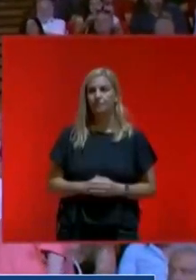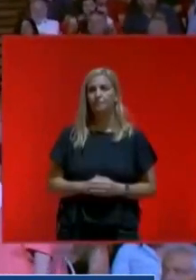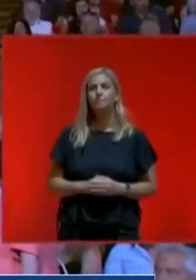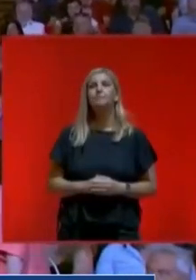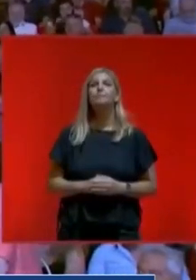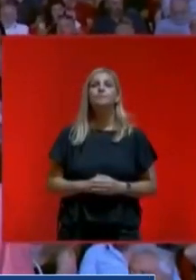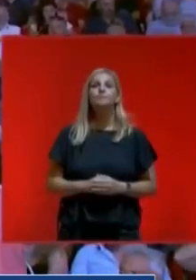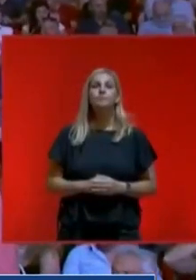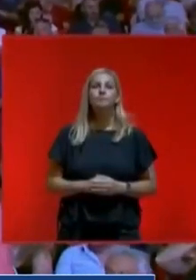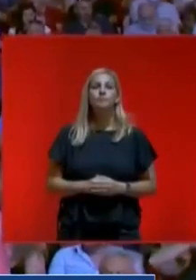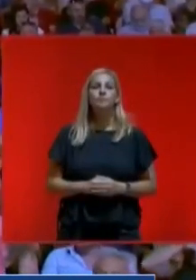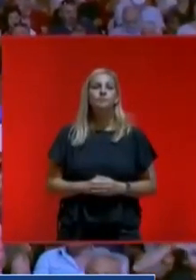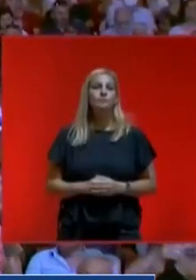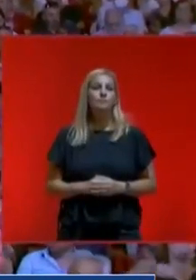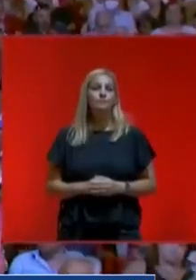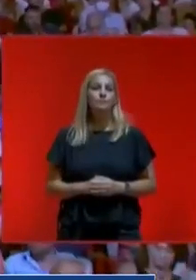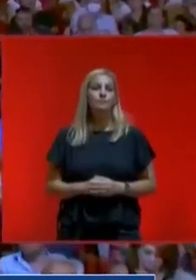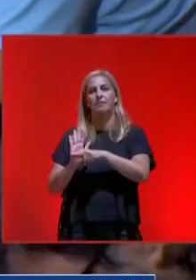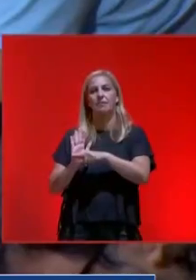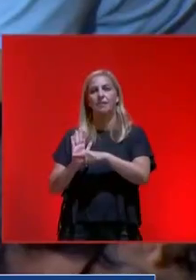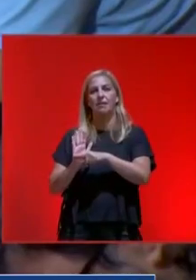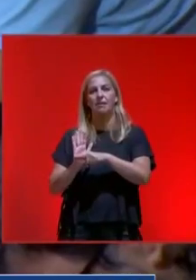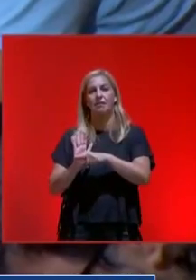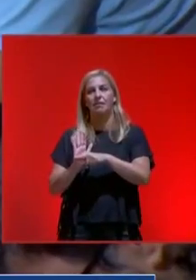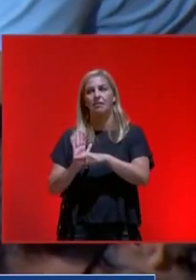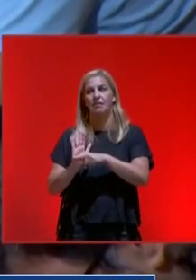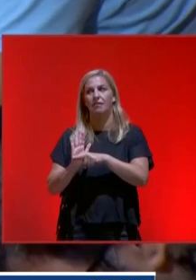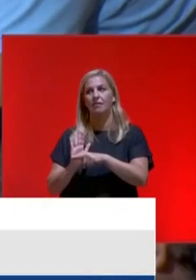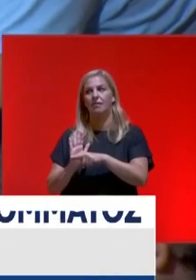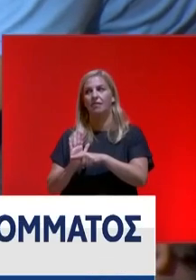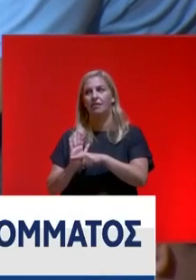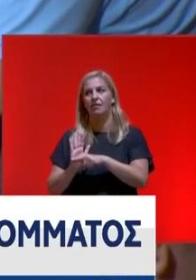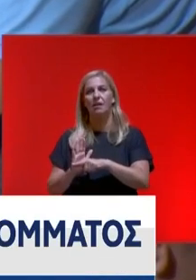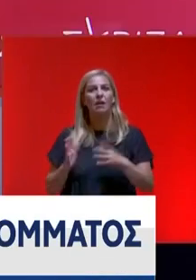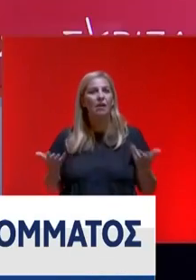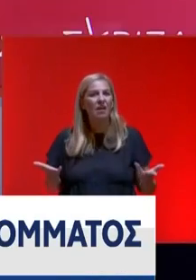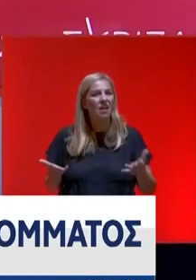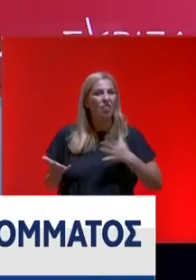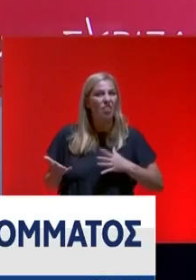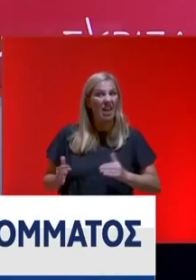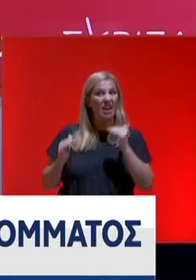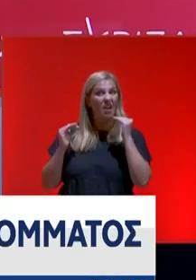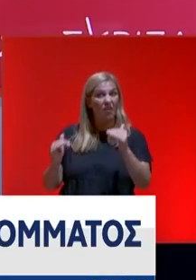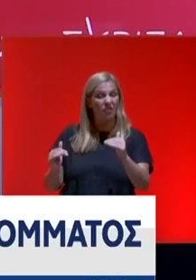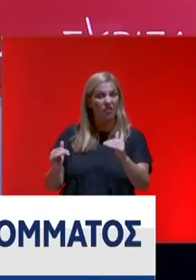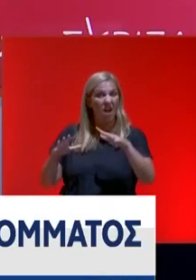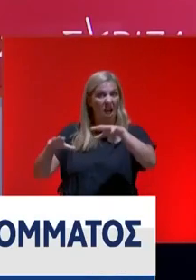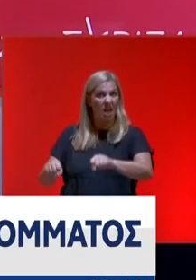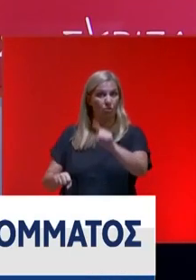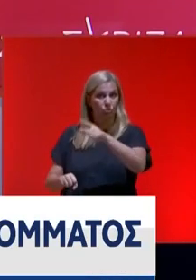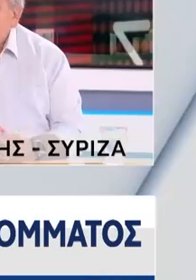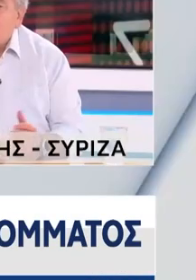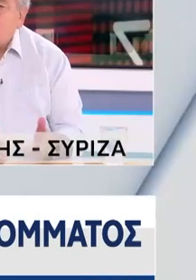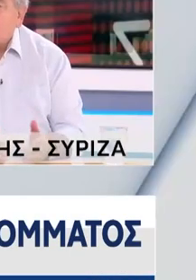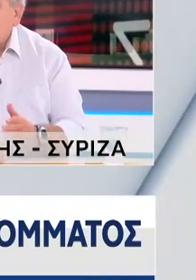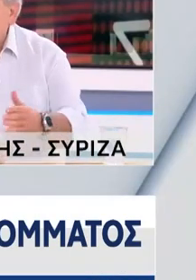Με αμύωτη ένταση συνεχίζονται οι ανταλλαγές πυρών στην Κουμουνδούρου. Ο Νίκος Βούτσης στο Open μίλησε για κίνδυνο μετάλλαξης και έκανε παράπονα για τον πόλεμο μέσω